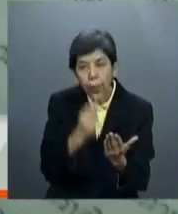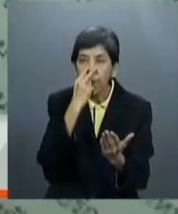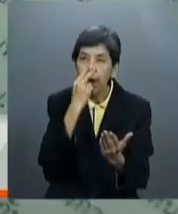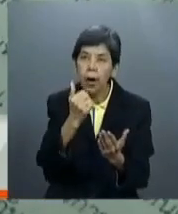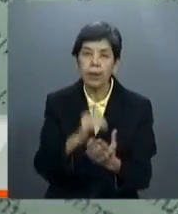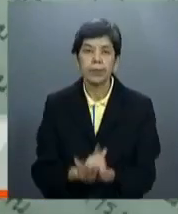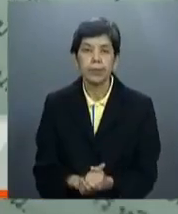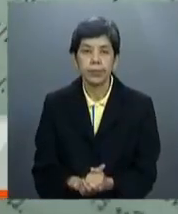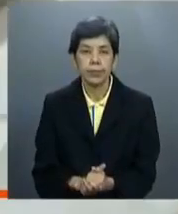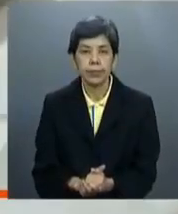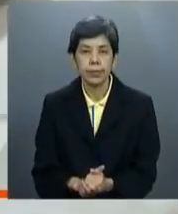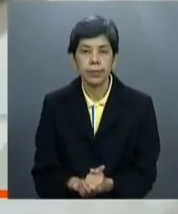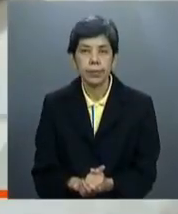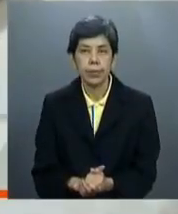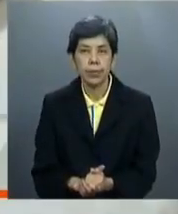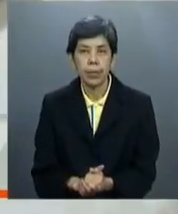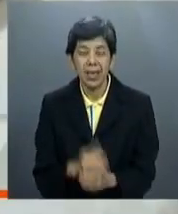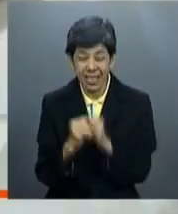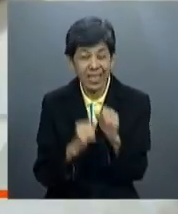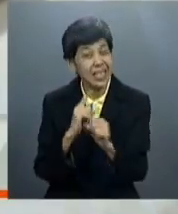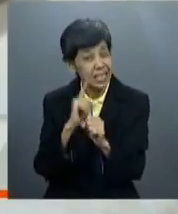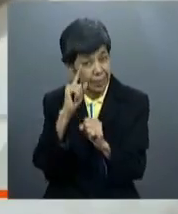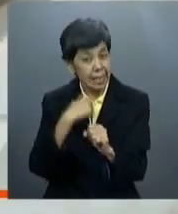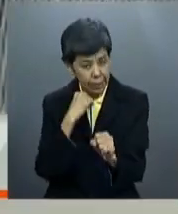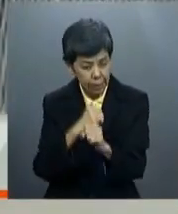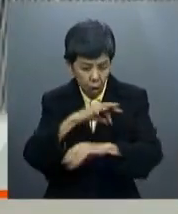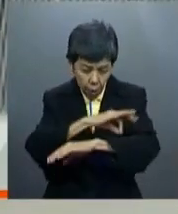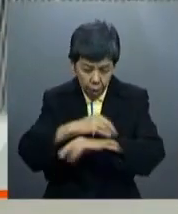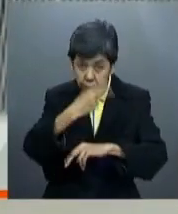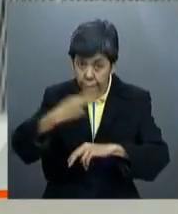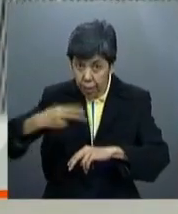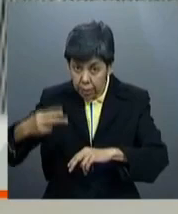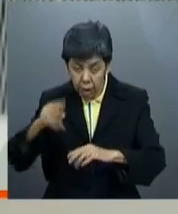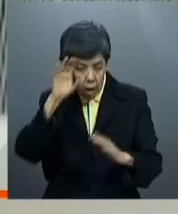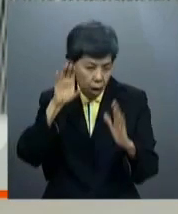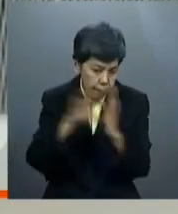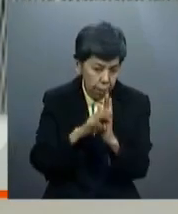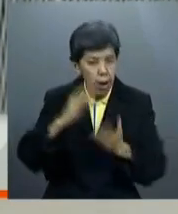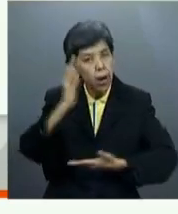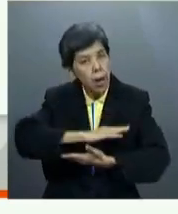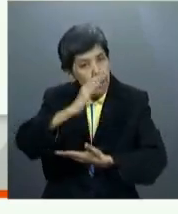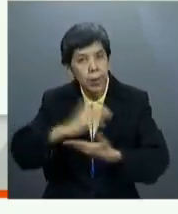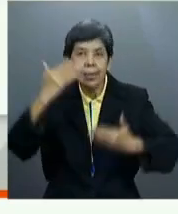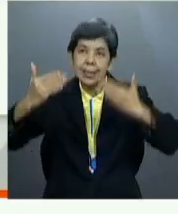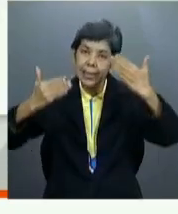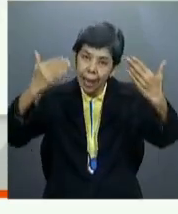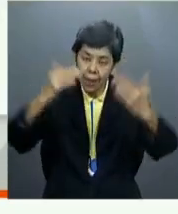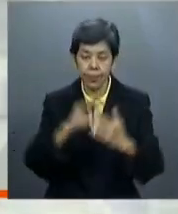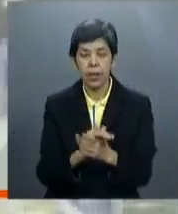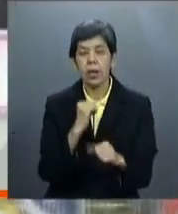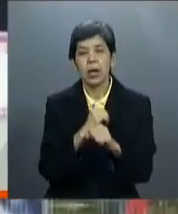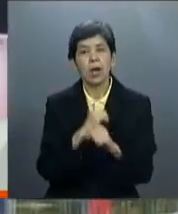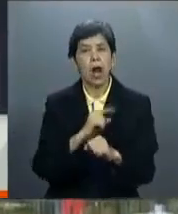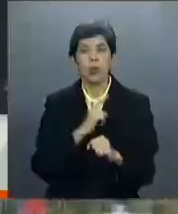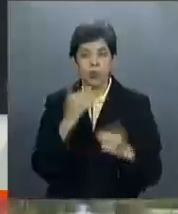ศ21ปีในวงการทั้งออกแบบตัวอักษรโลโก้สิ่งพิมพ์นิทรรศการยกระดับงานกราฟิก